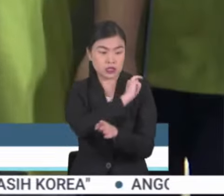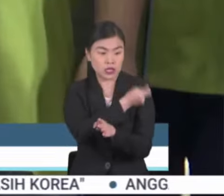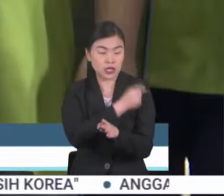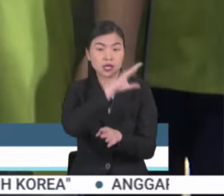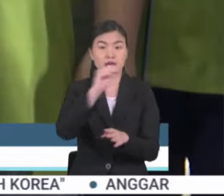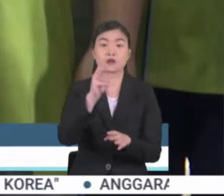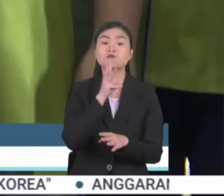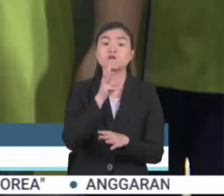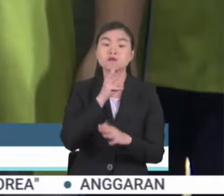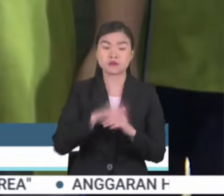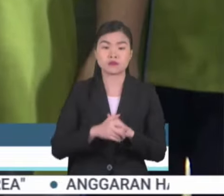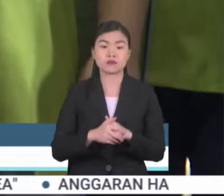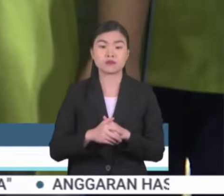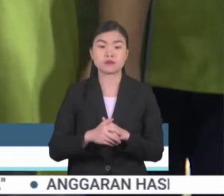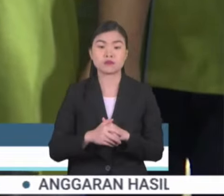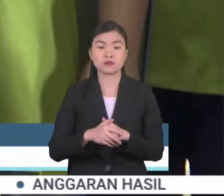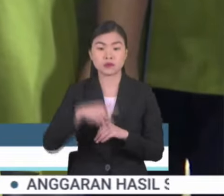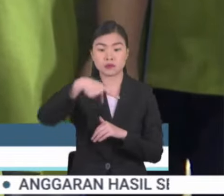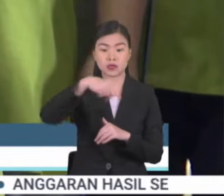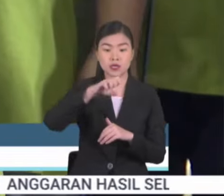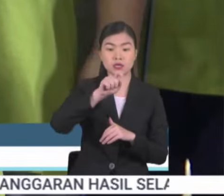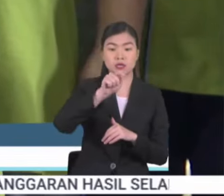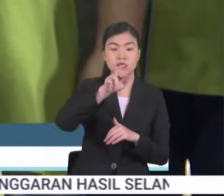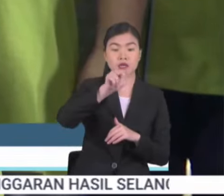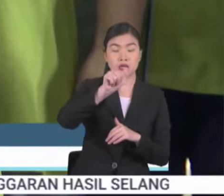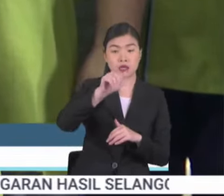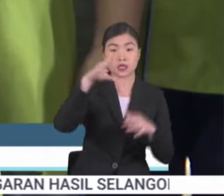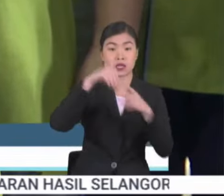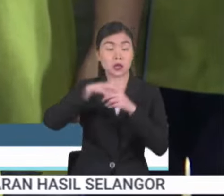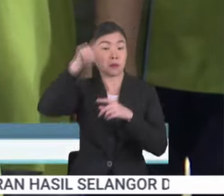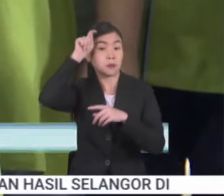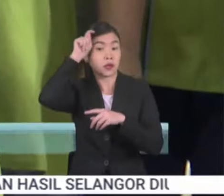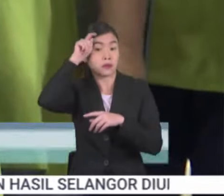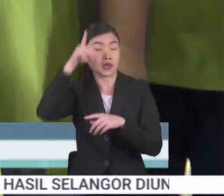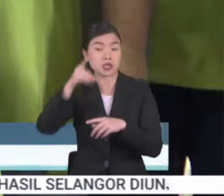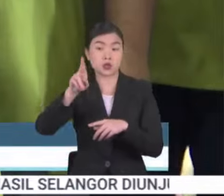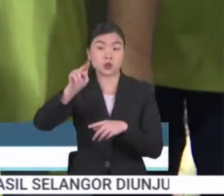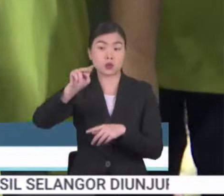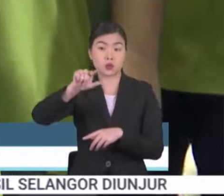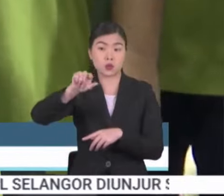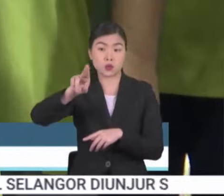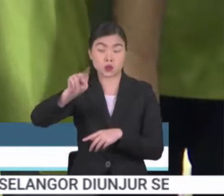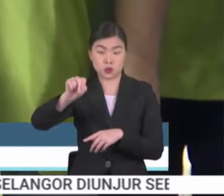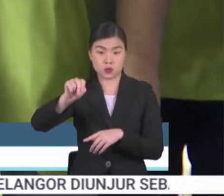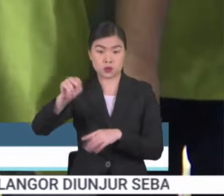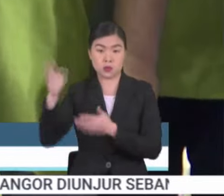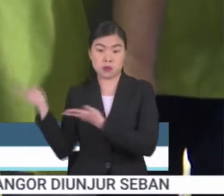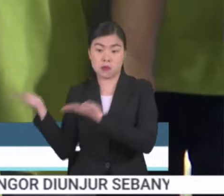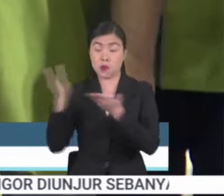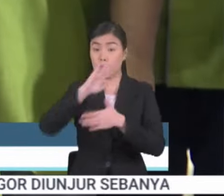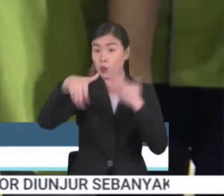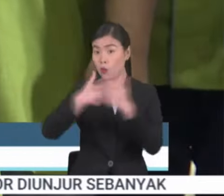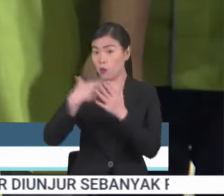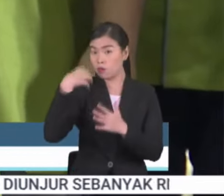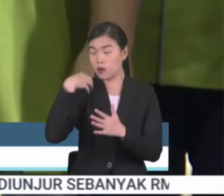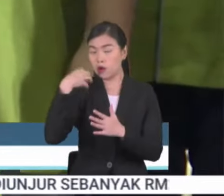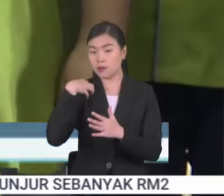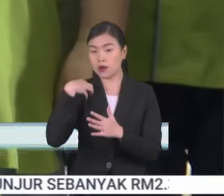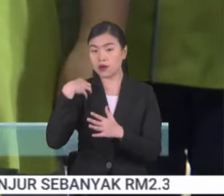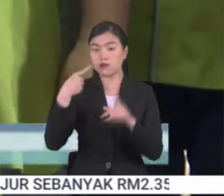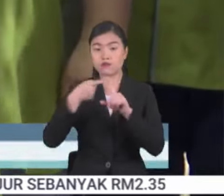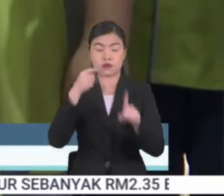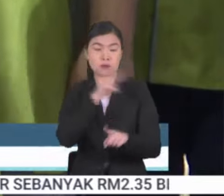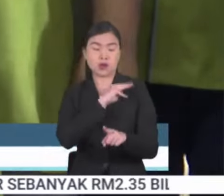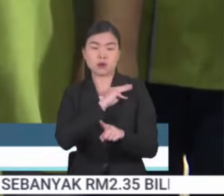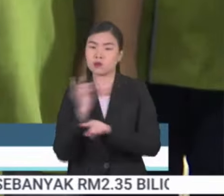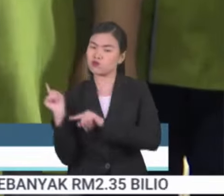air. Skuad Petra diturut dengan kita membawa semua pegawai-pegawai kanan daripada kementerian untuk turun